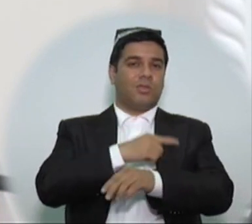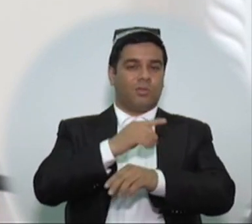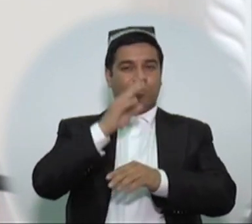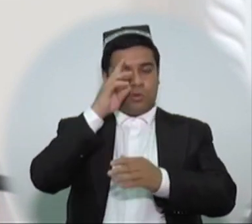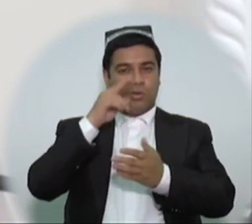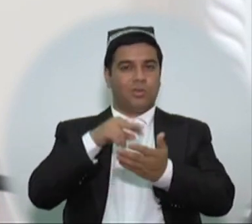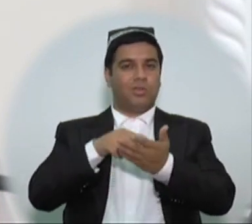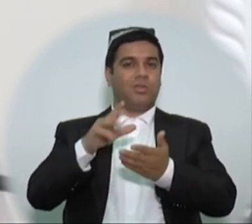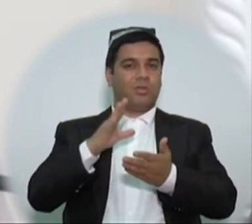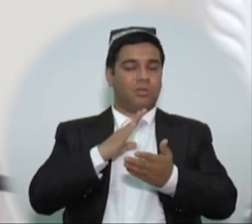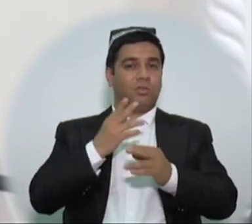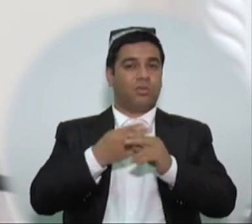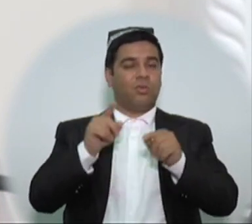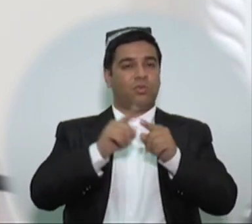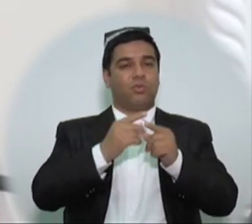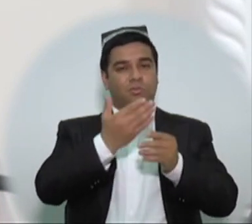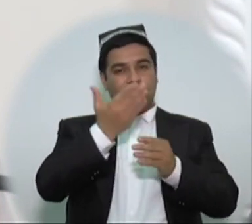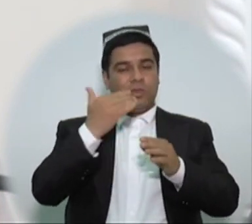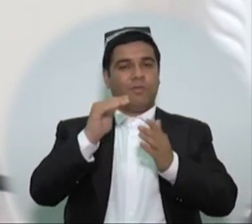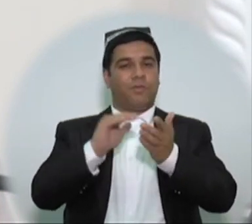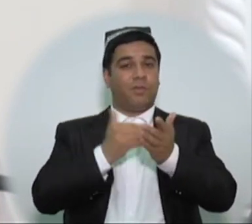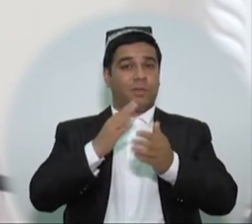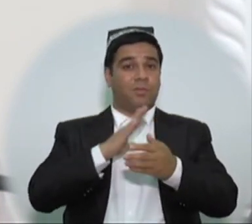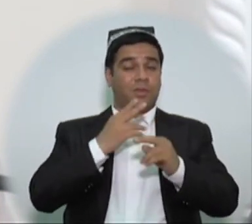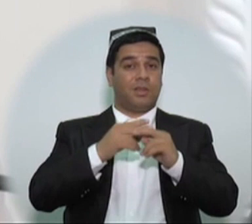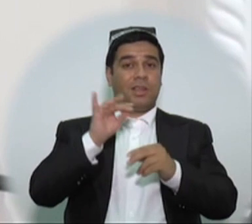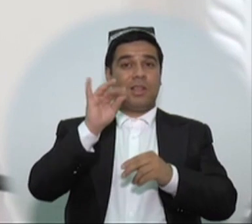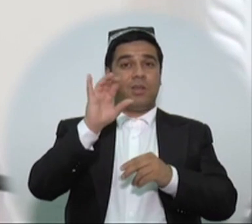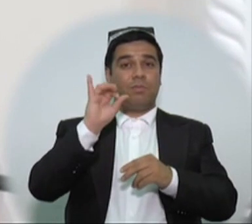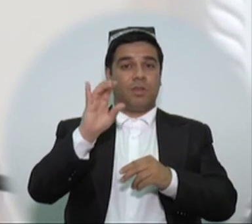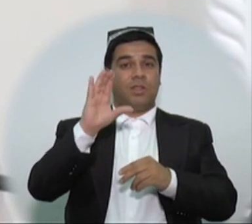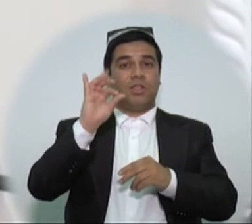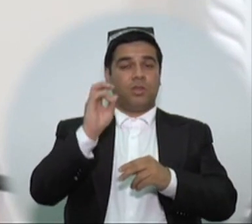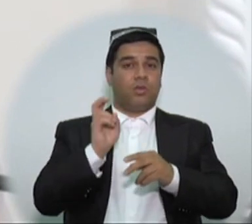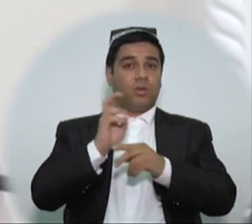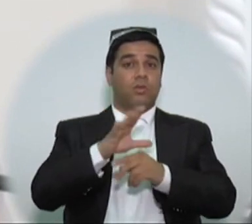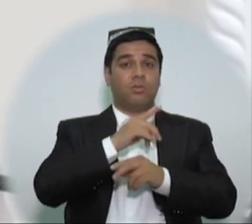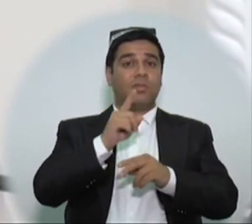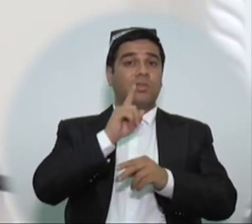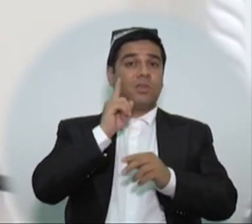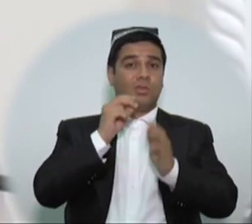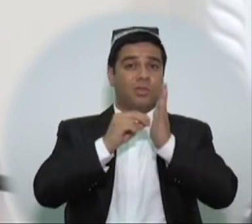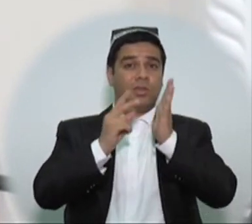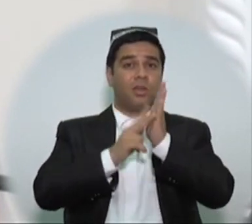chiqibdi. Shunga ham ko'rsataylik deb olib kelganda Ibn Sino kelgan. 18 yoshli